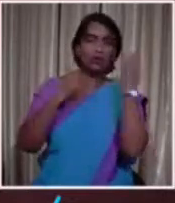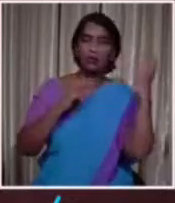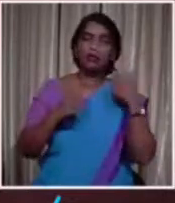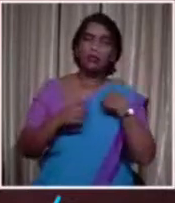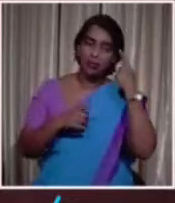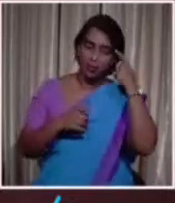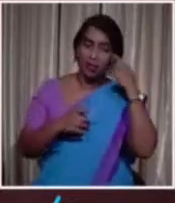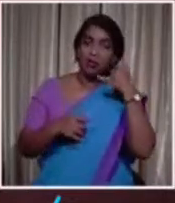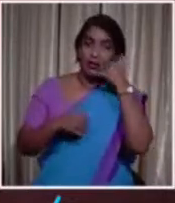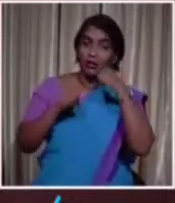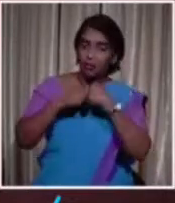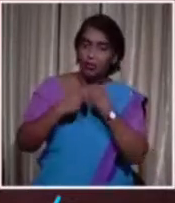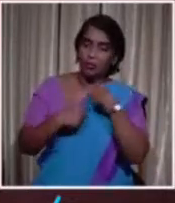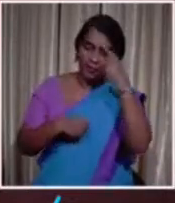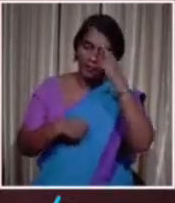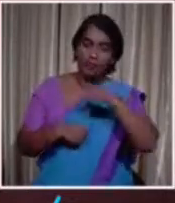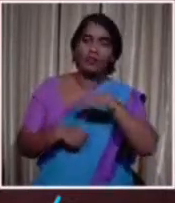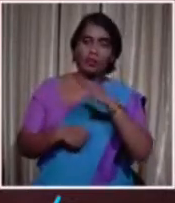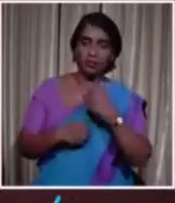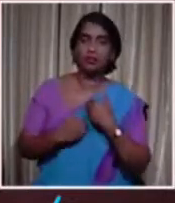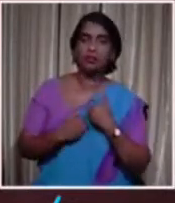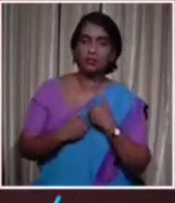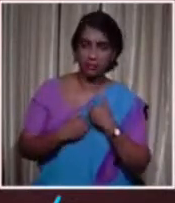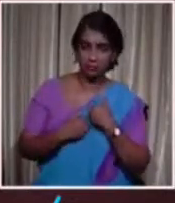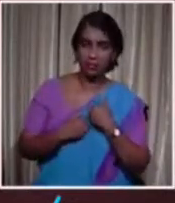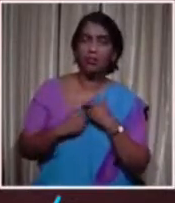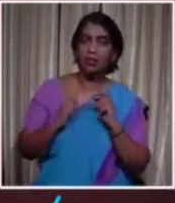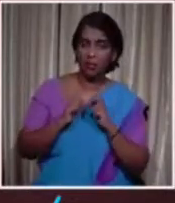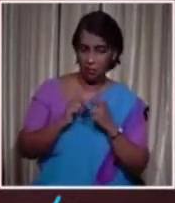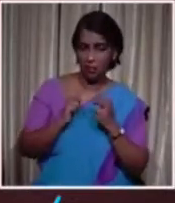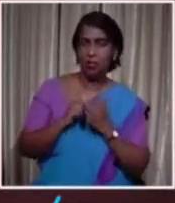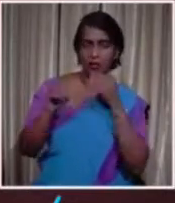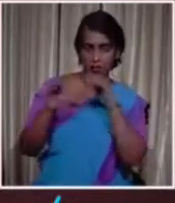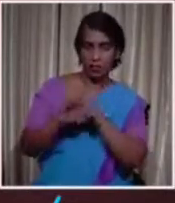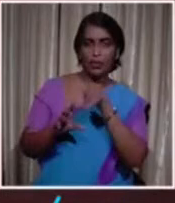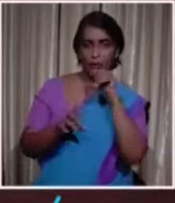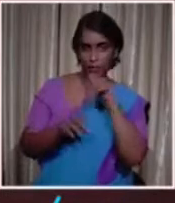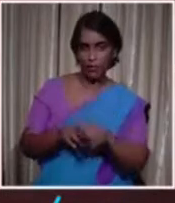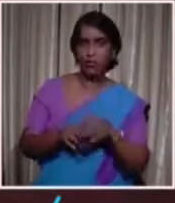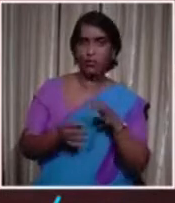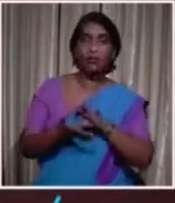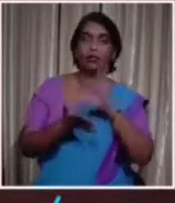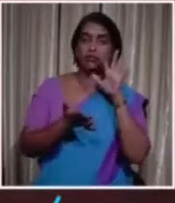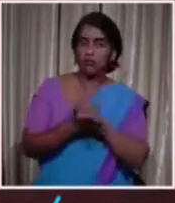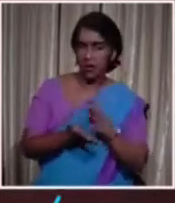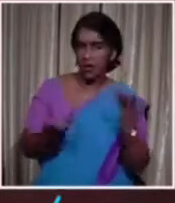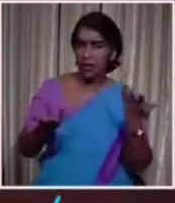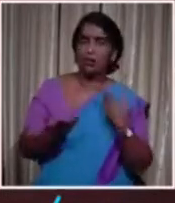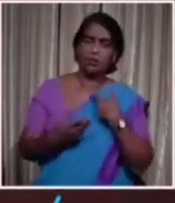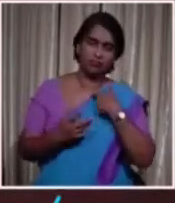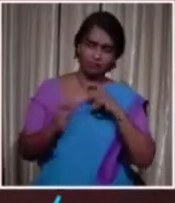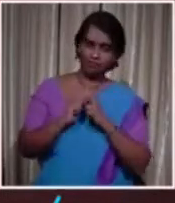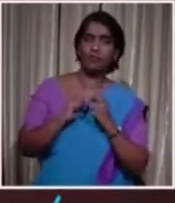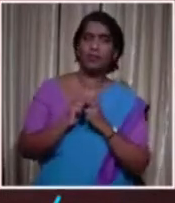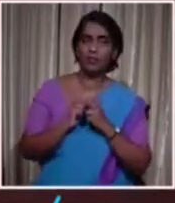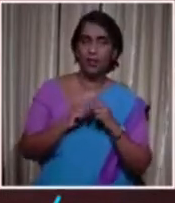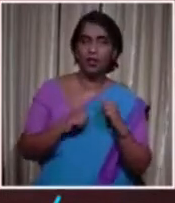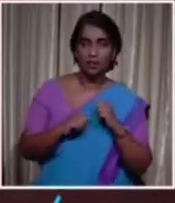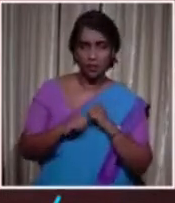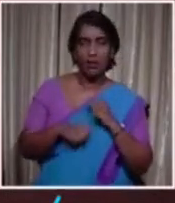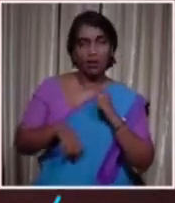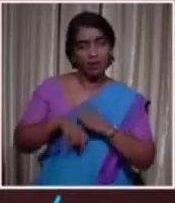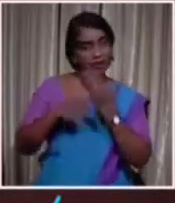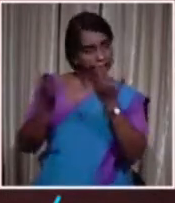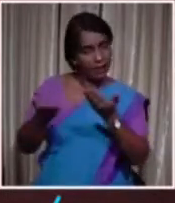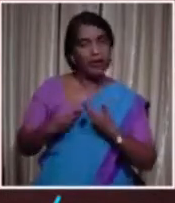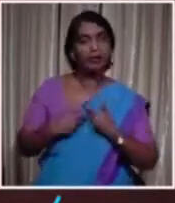කරනවා මගේ සජ්ජබේ ගැන. මම ඔව් අර්බුදයක් ඇති කරගත්ත. ඒ අර්බුදයේ තීරණයක් ගත්තේ නැති නිසා. හැබැයි ඔබතුමාලට තමයි අවස්ථාවක්